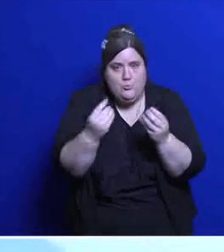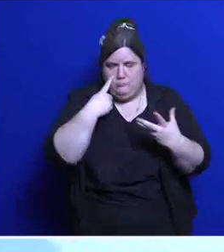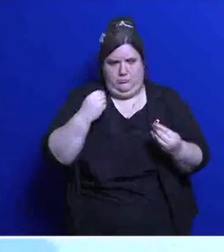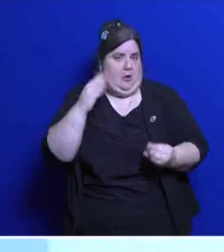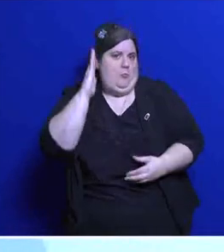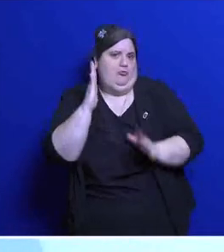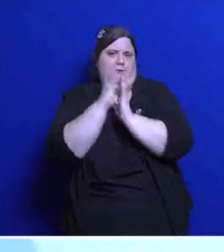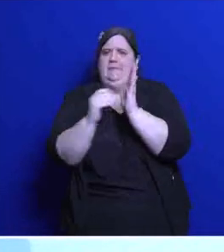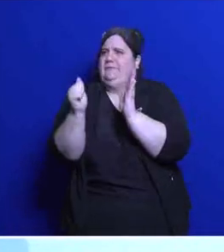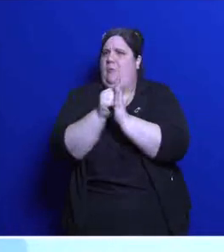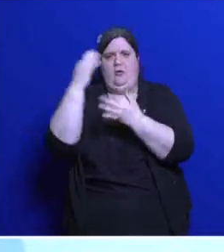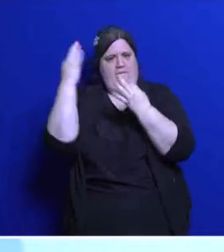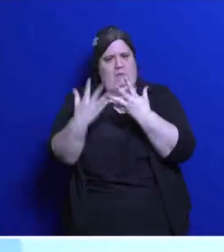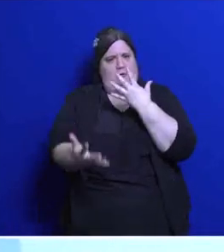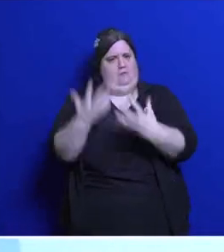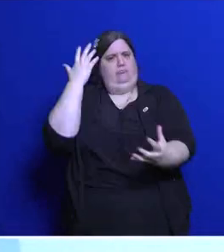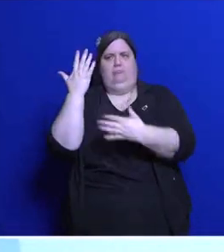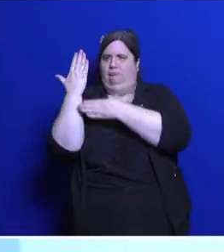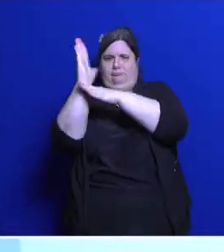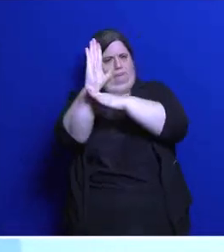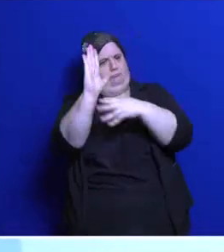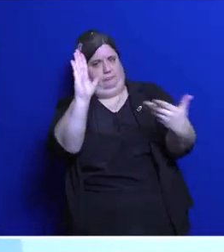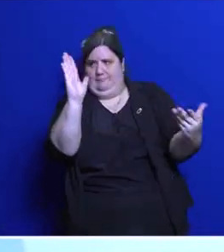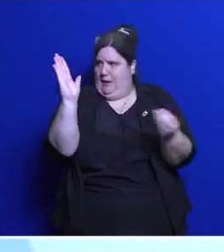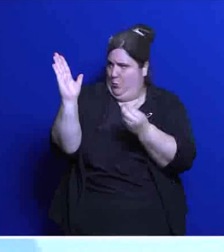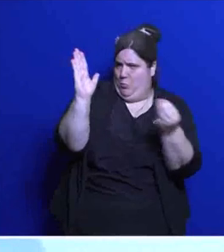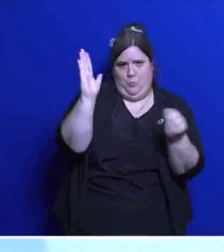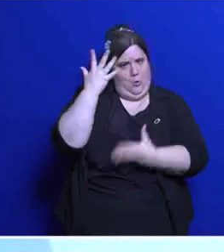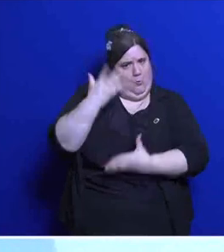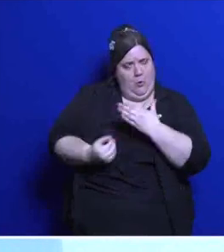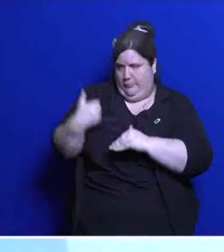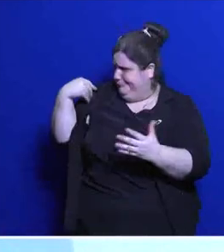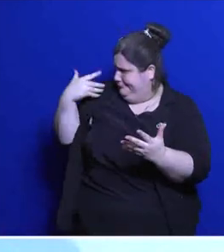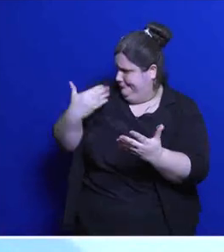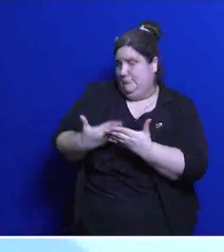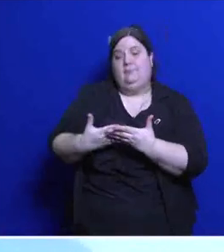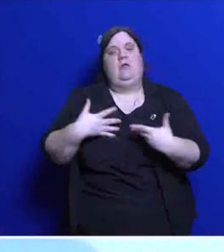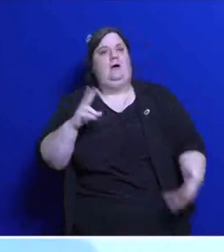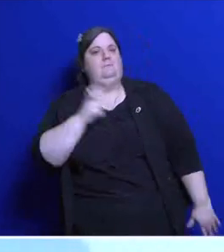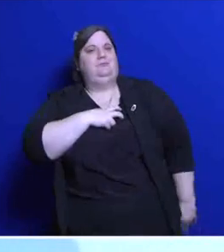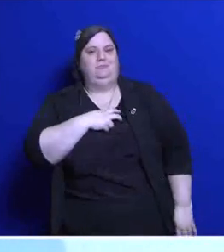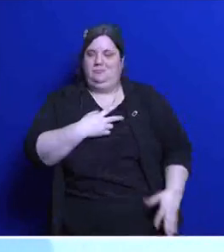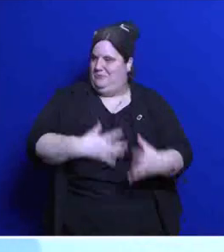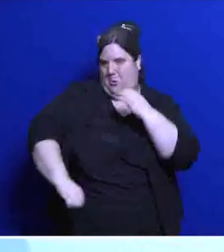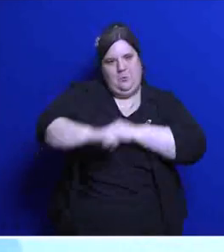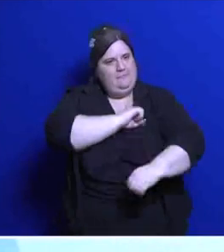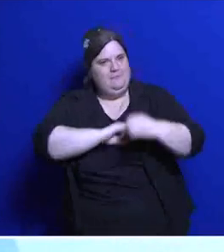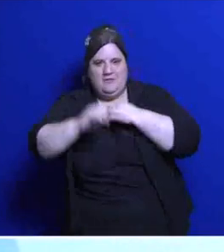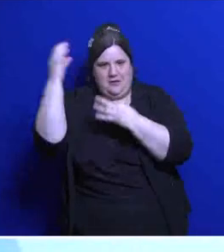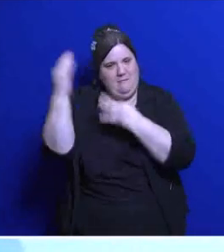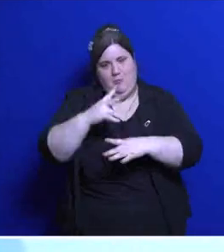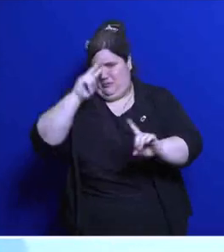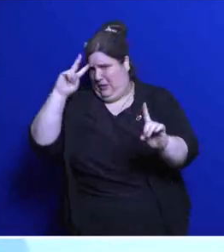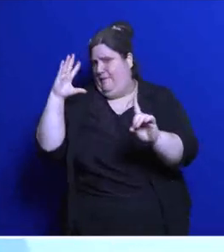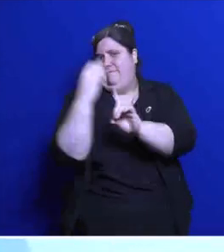comme on dit en bon français, pour illustrer cette relation particulière et exceptionnelle. Eh bien, cet événement, c'est Vision Golf, et nous y